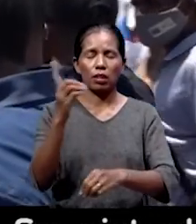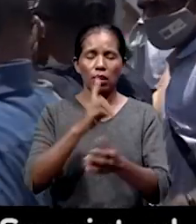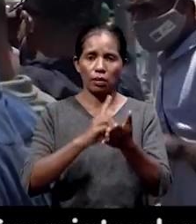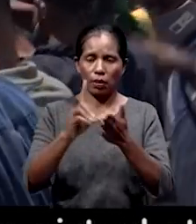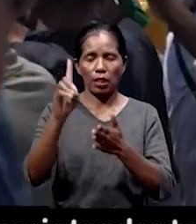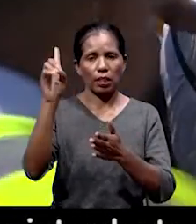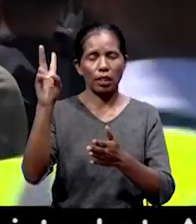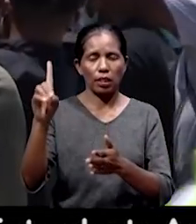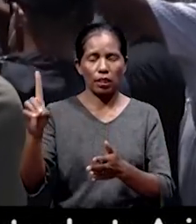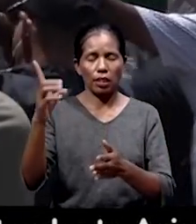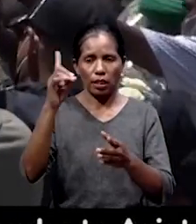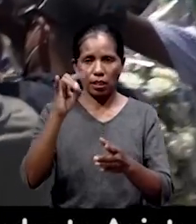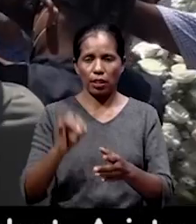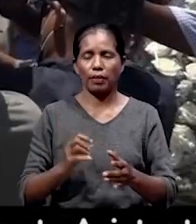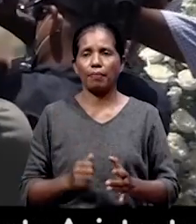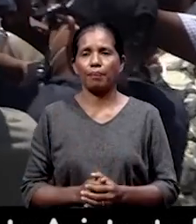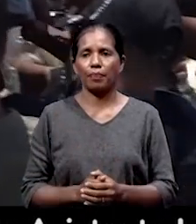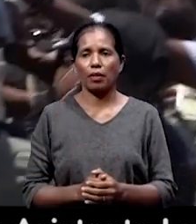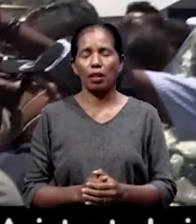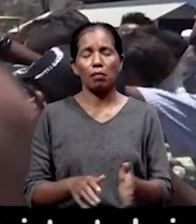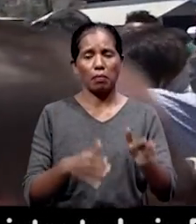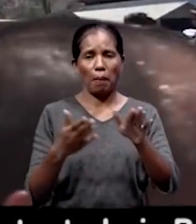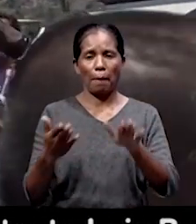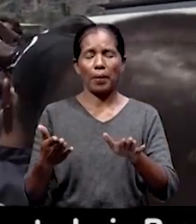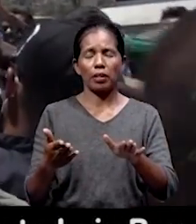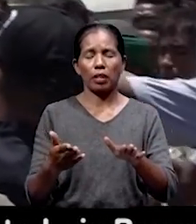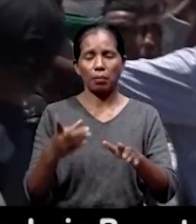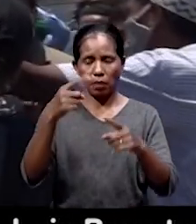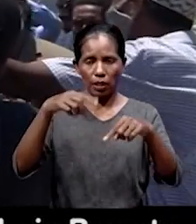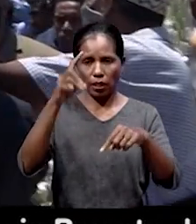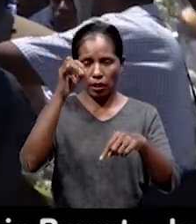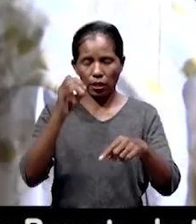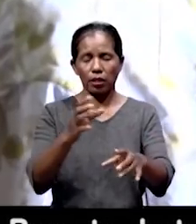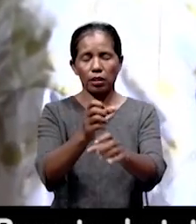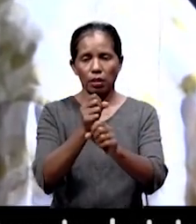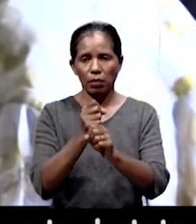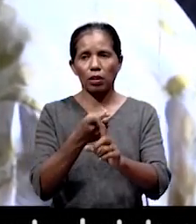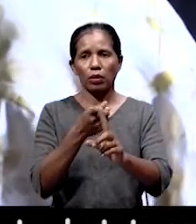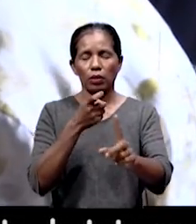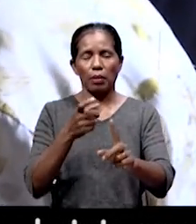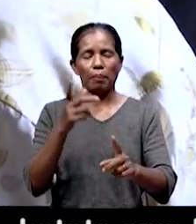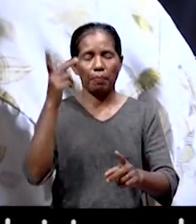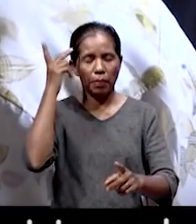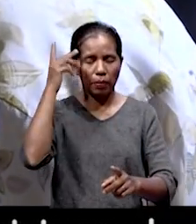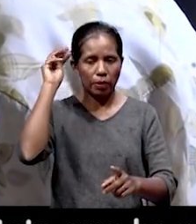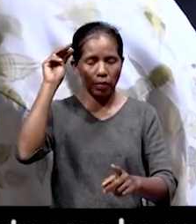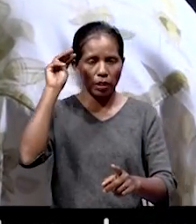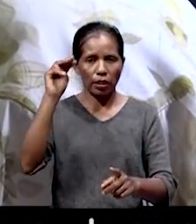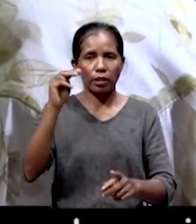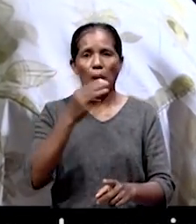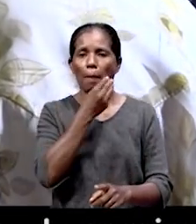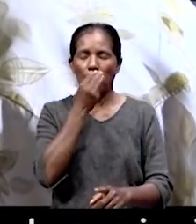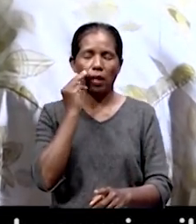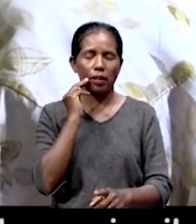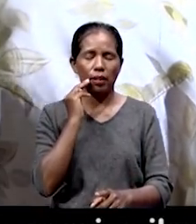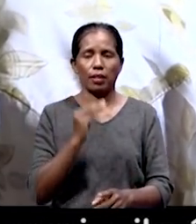ida. Mati bian Djafar Bin Amude Alkatiri to ia Díli simu direita husi ex primeiro ministro Maria Alkatiri no dar